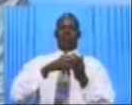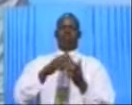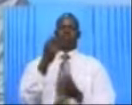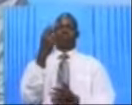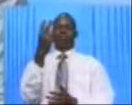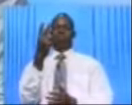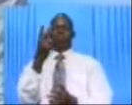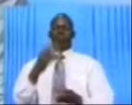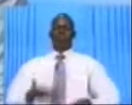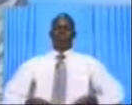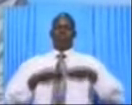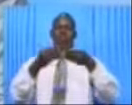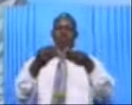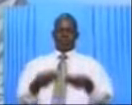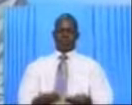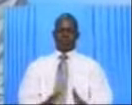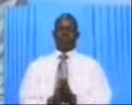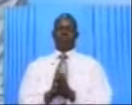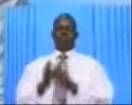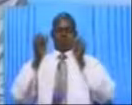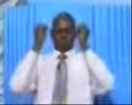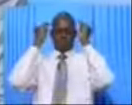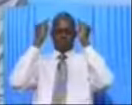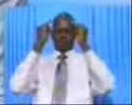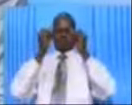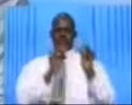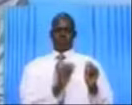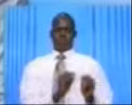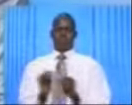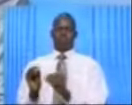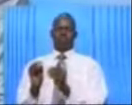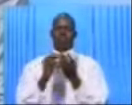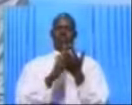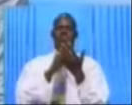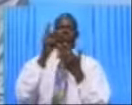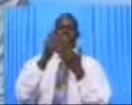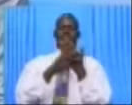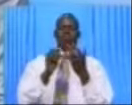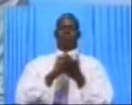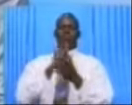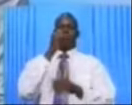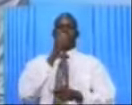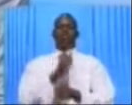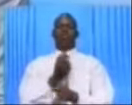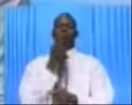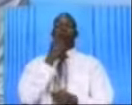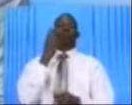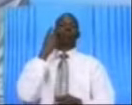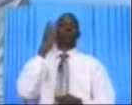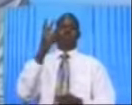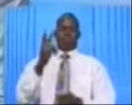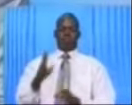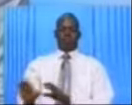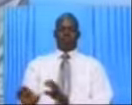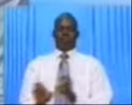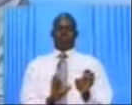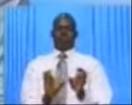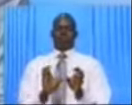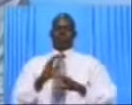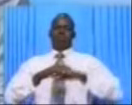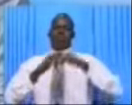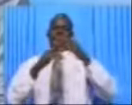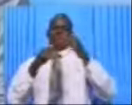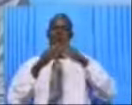été consacré à l'ancrage institutionnel et opérationnel du projet, cette année devrait voir la réalisation d'infrastructures